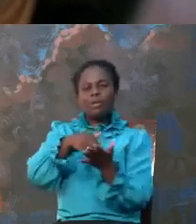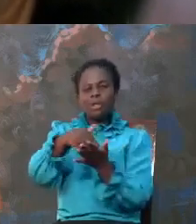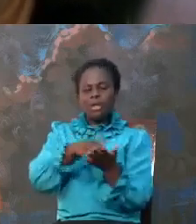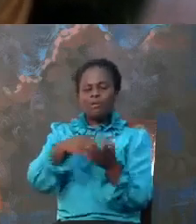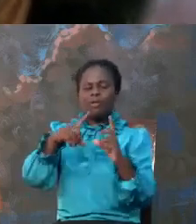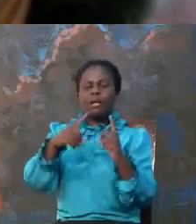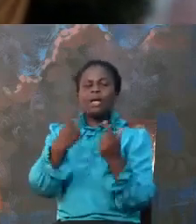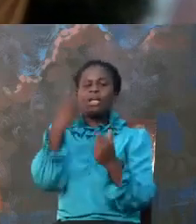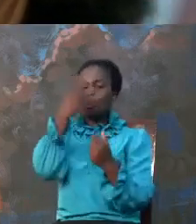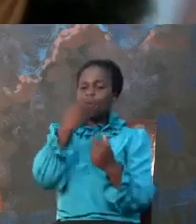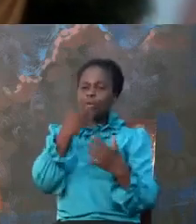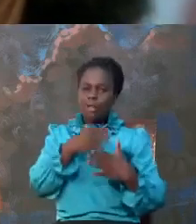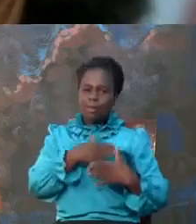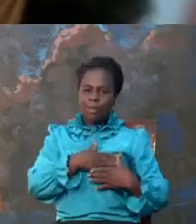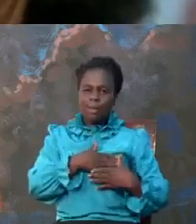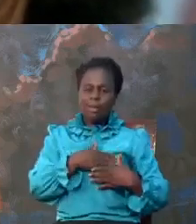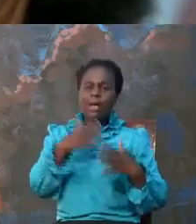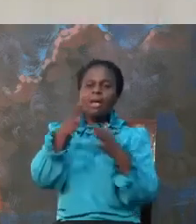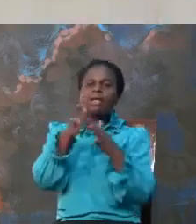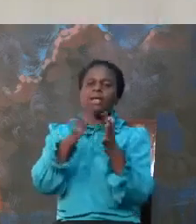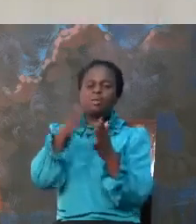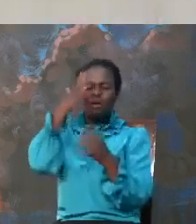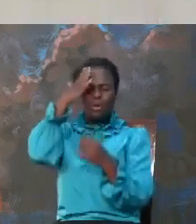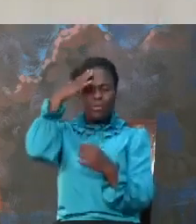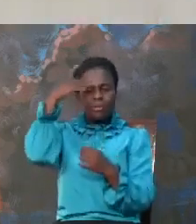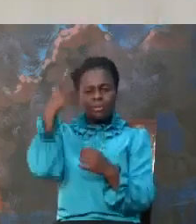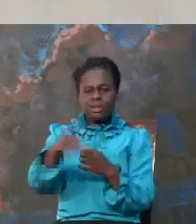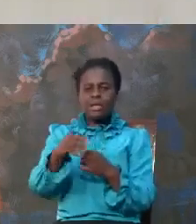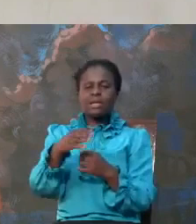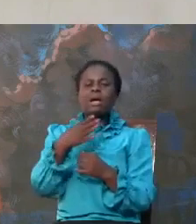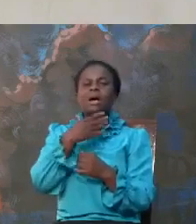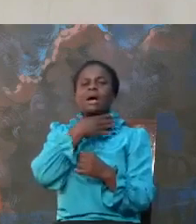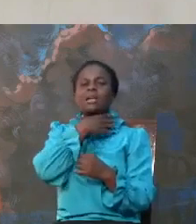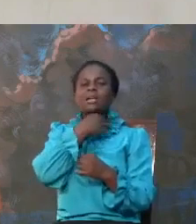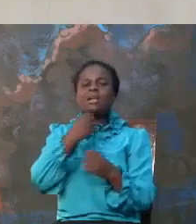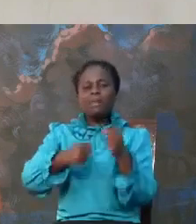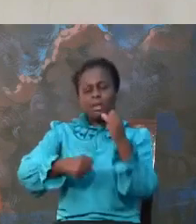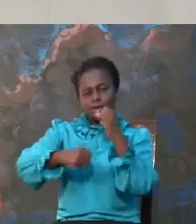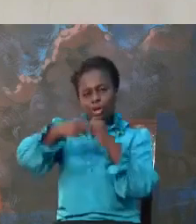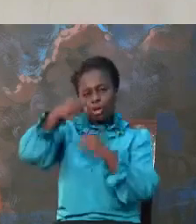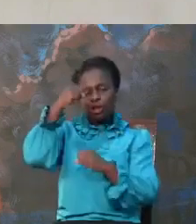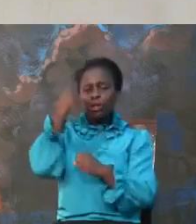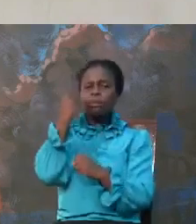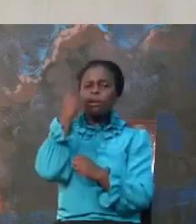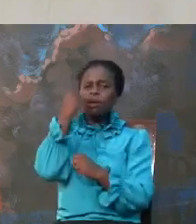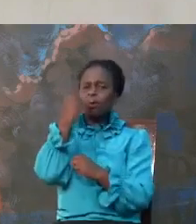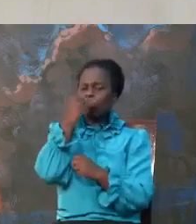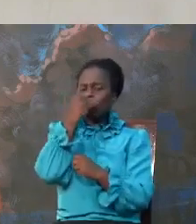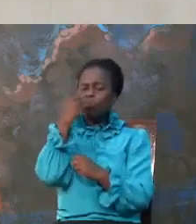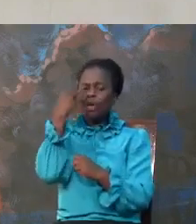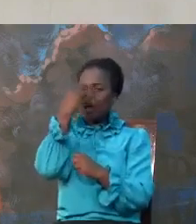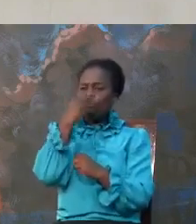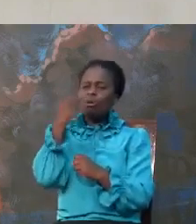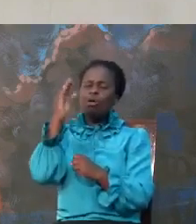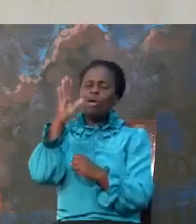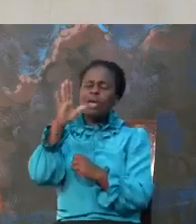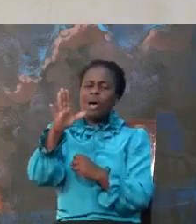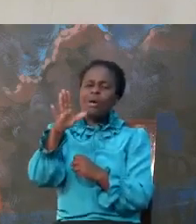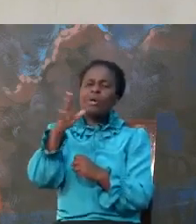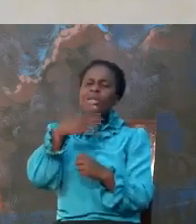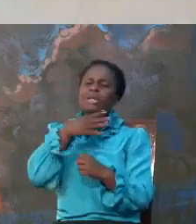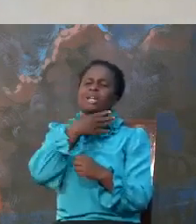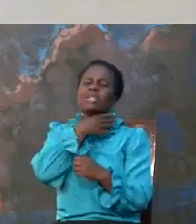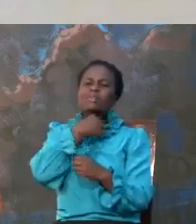inapenda. Yesu anawajua mno. Wanatamani washinde madawa ya kulevya. Roho yao inapenda